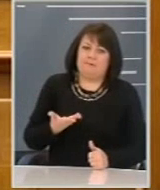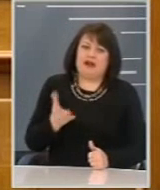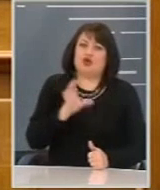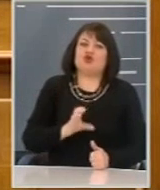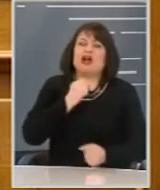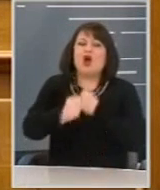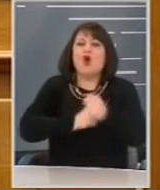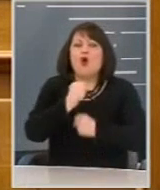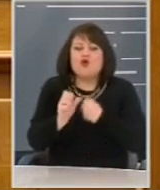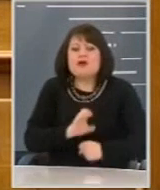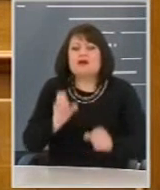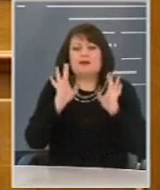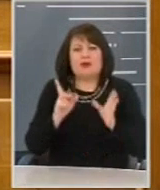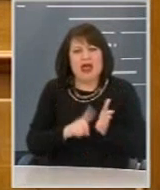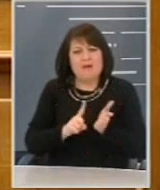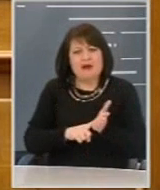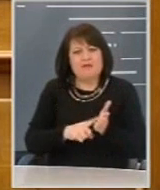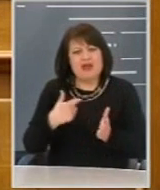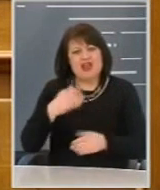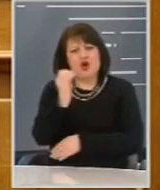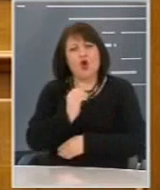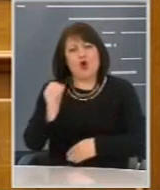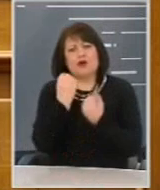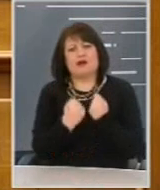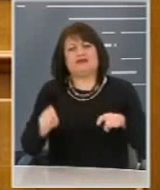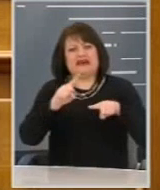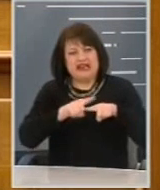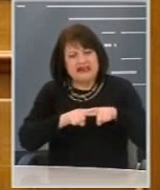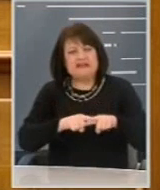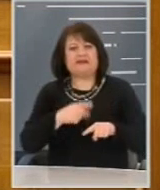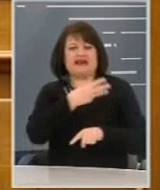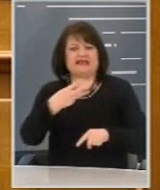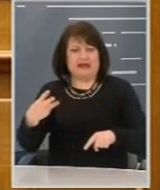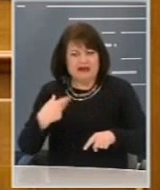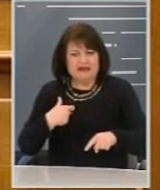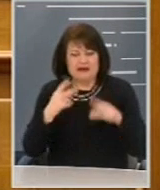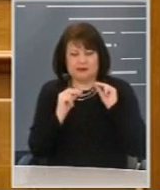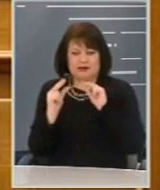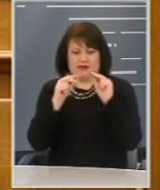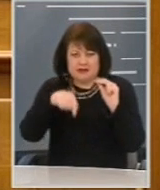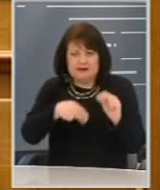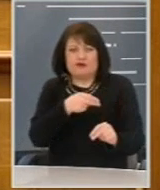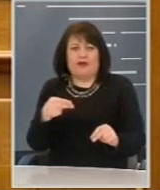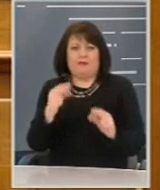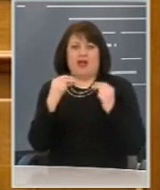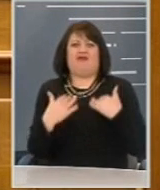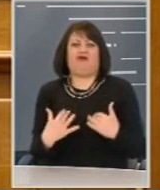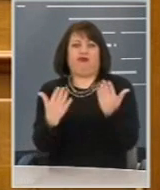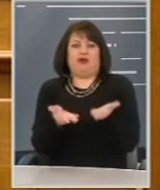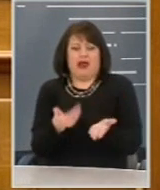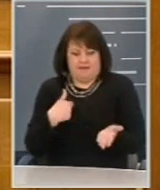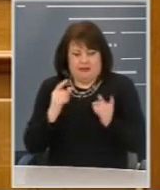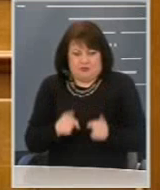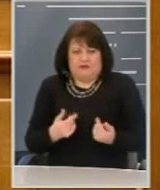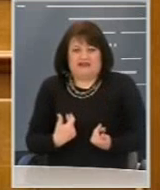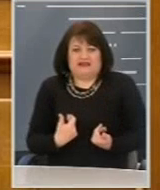χρόνια. Έπρεπε να έρθει ο ΣΥΡΙΖΑ, οι οικολόγοι και οι ανεξάρτητοι Έλληνες στην κυβέρνηση για να συζητήσει η Βουλή αυτά τα θέματα. Και μόνο η επιλογή